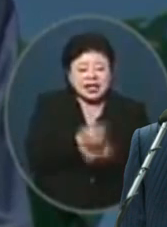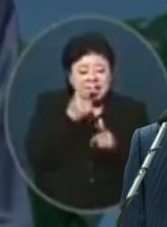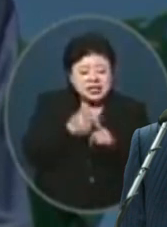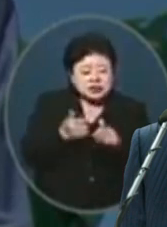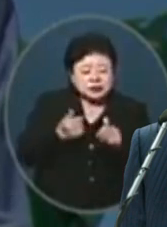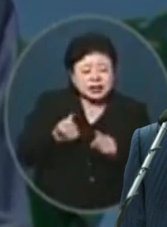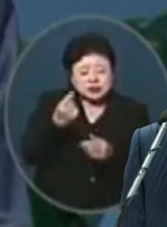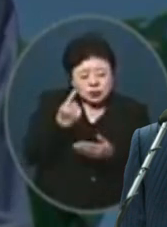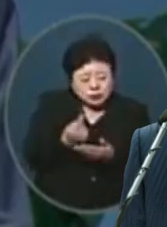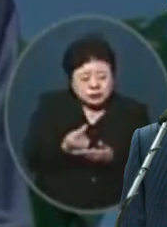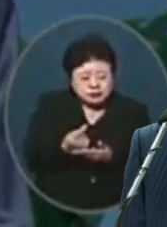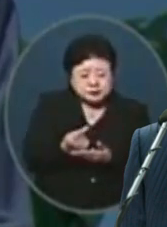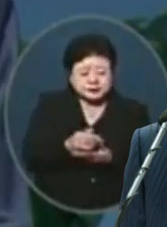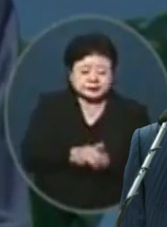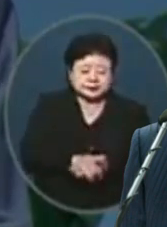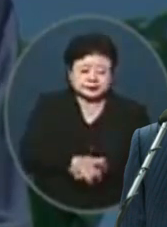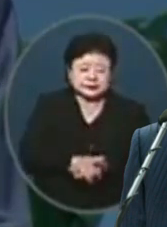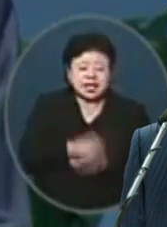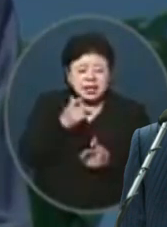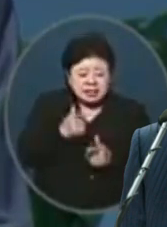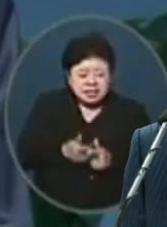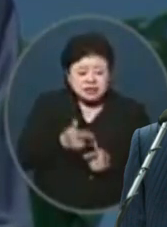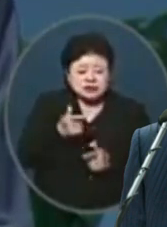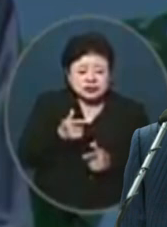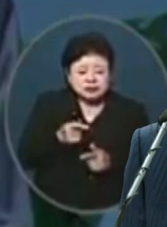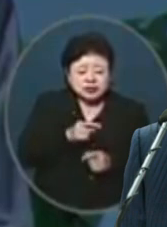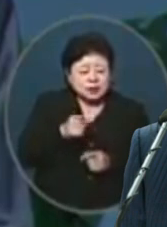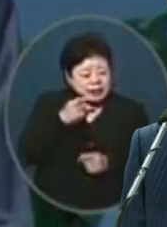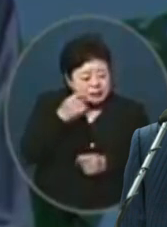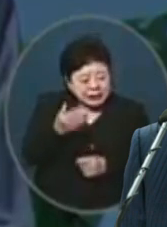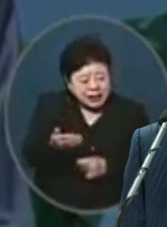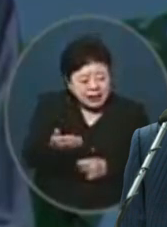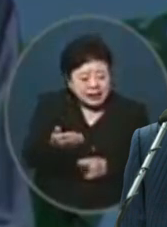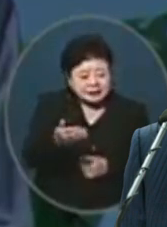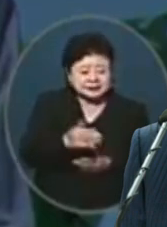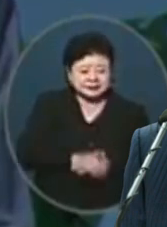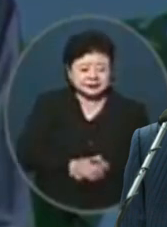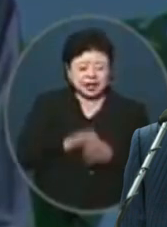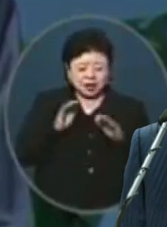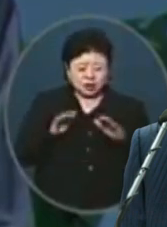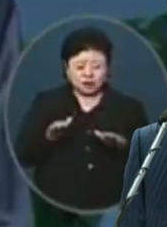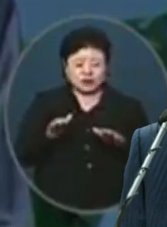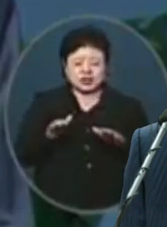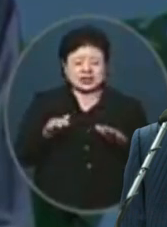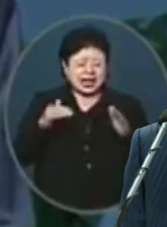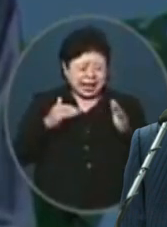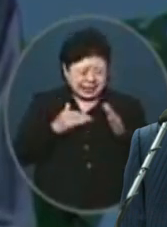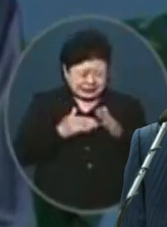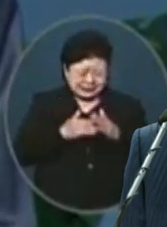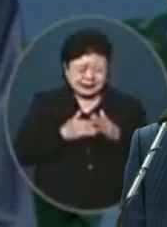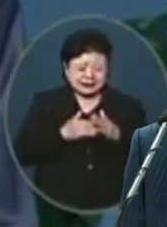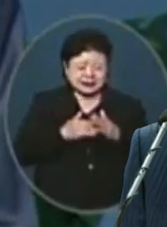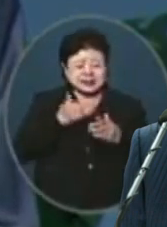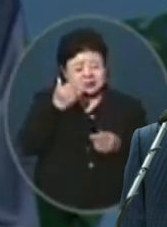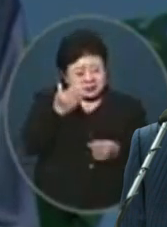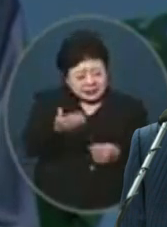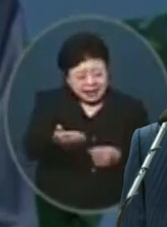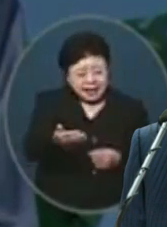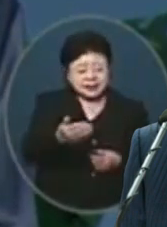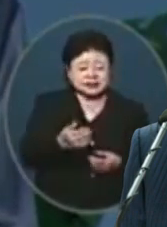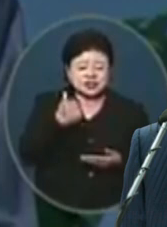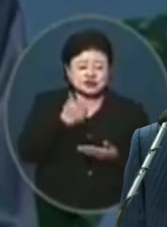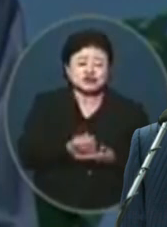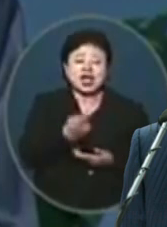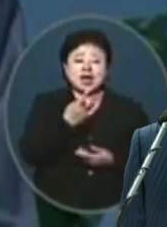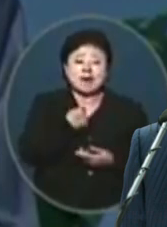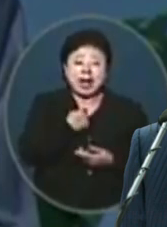예수님께 가지고 나왔는데 예수님이 뭐하라고 말씀하시겠습니까? 오늘날까지 네가